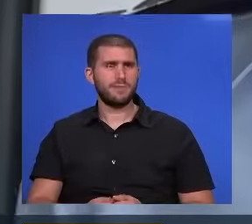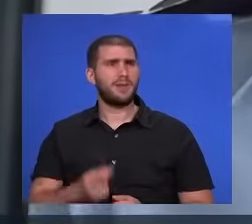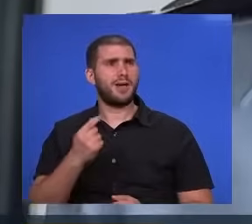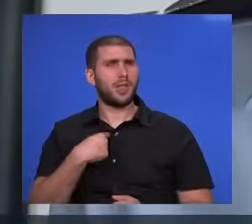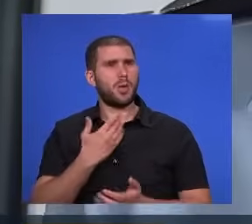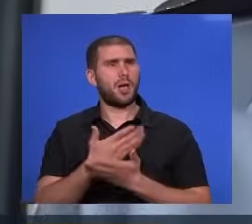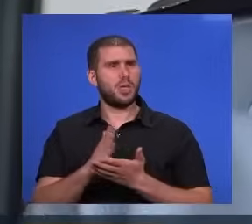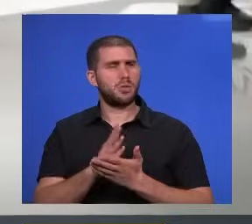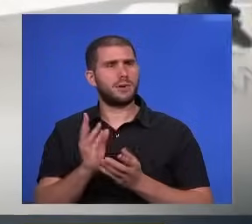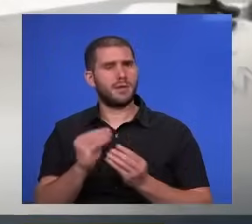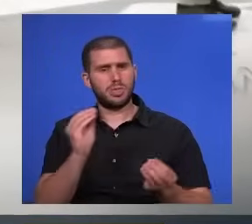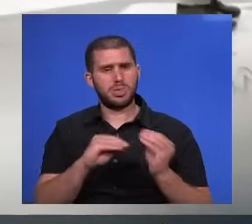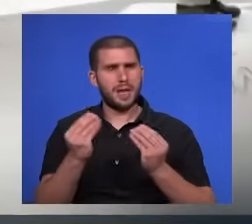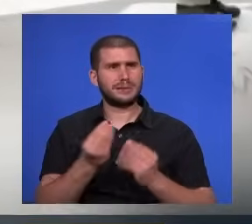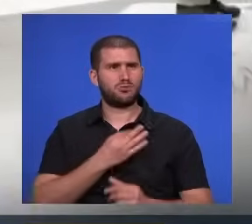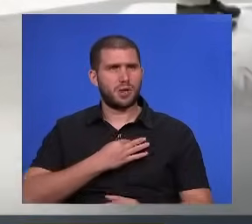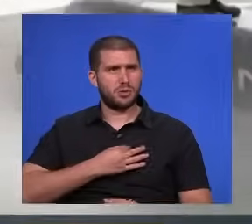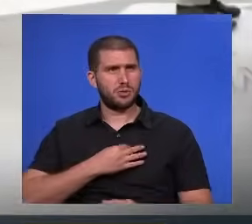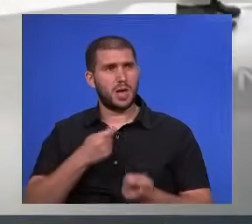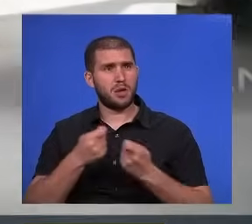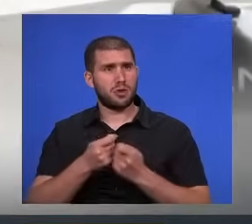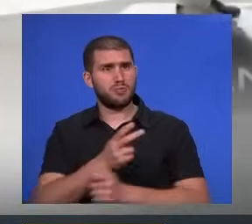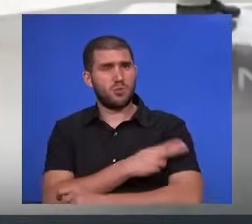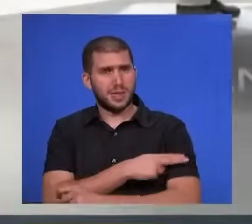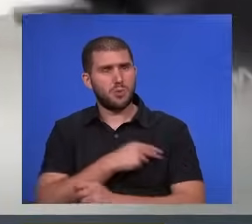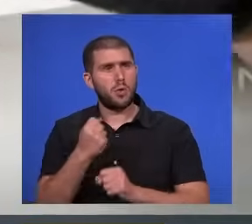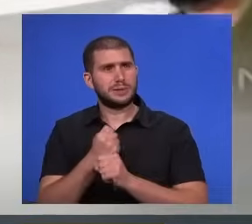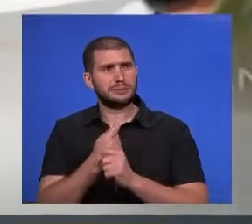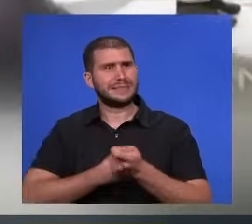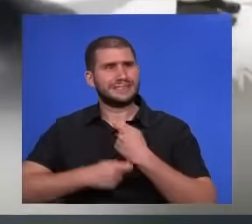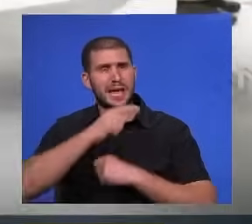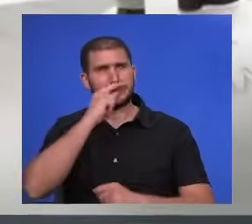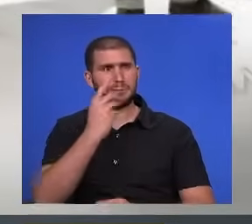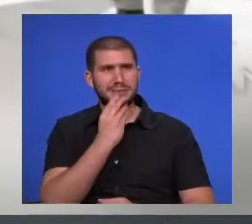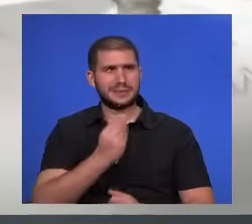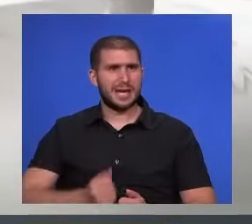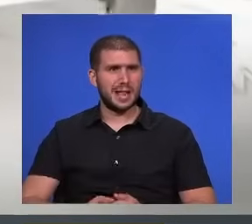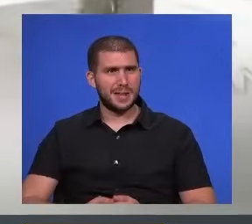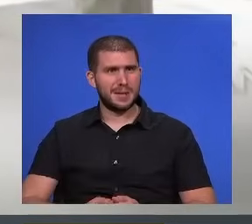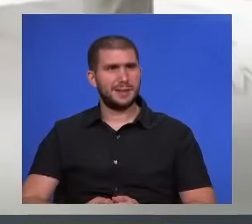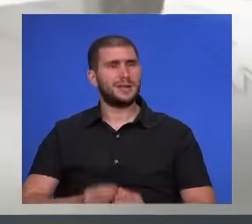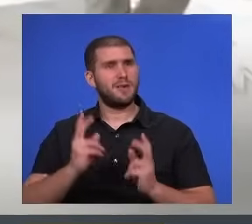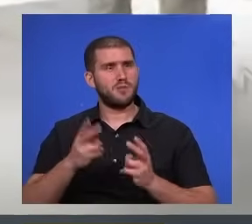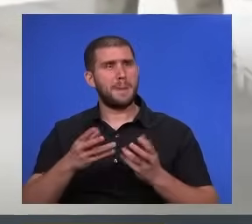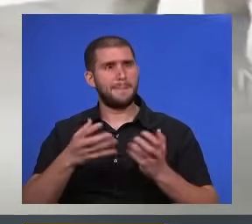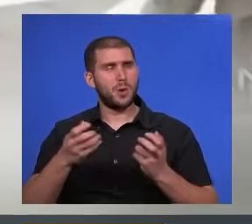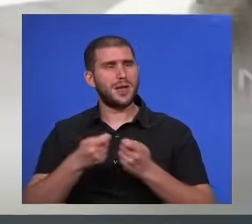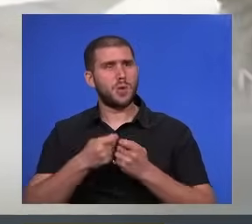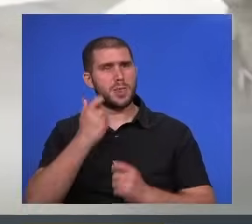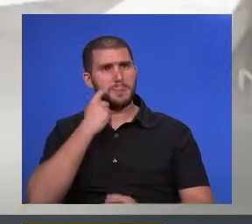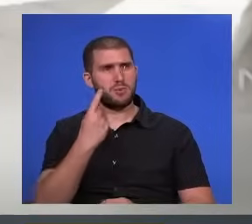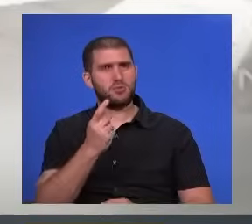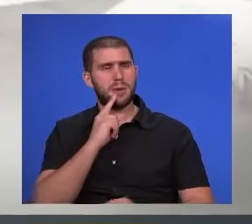החלטנו להתקין בו את האמצעי. Los contactos con policías antinarcóticos del Estado de Israel que permitió la desarticulación